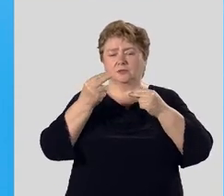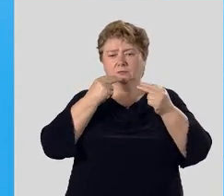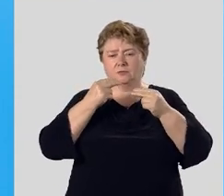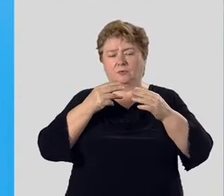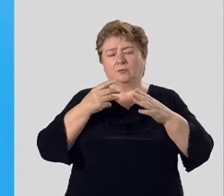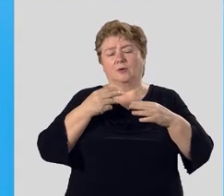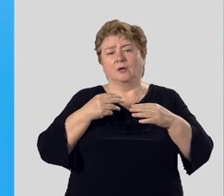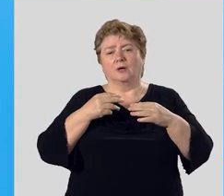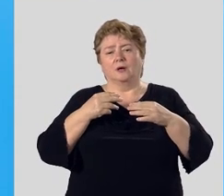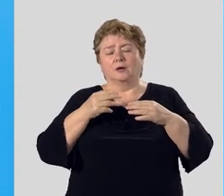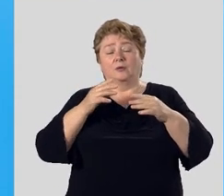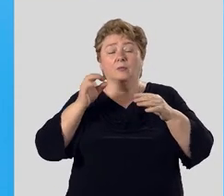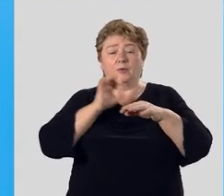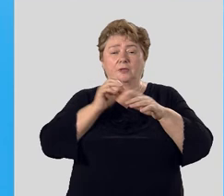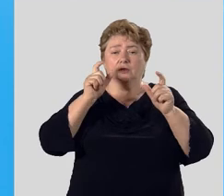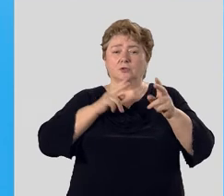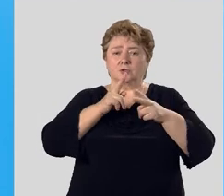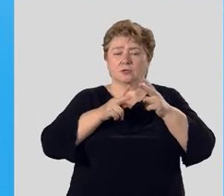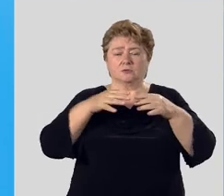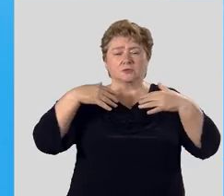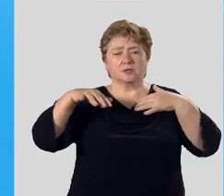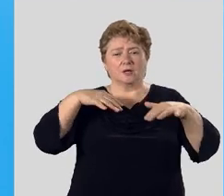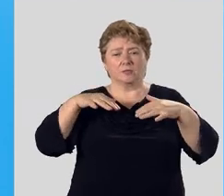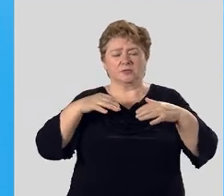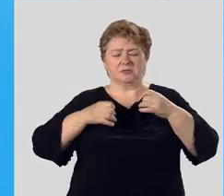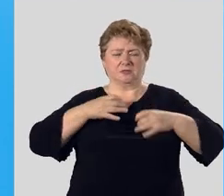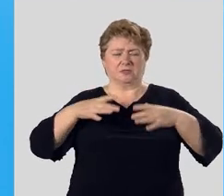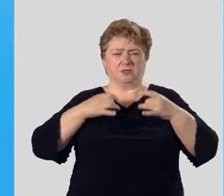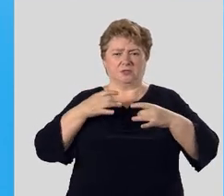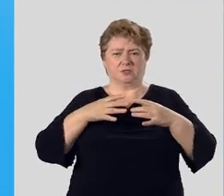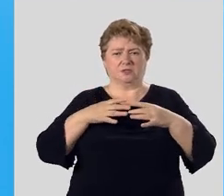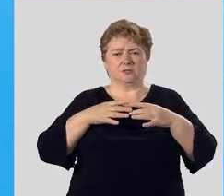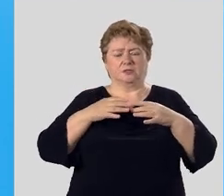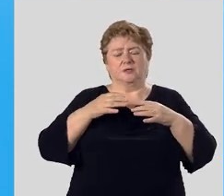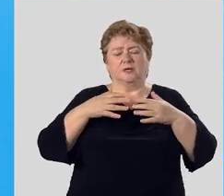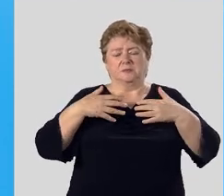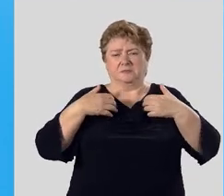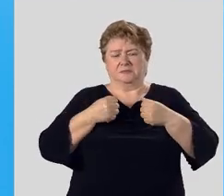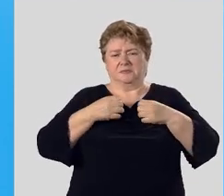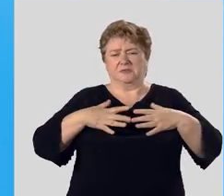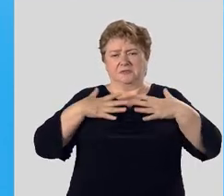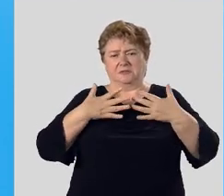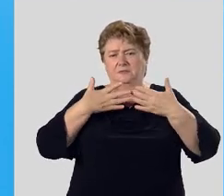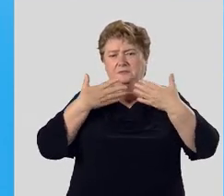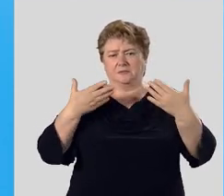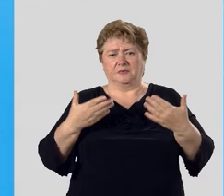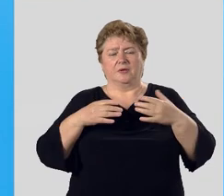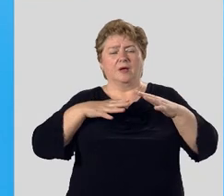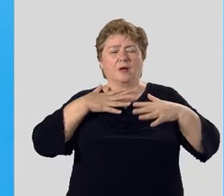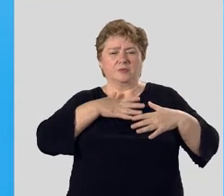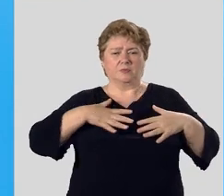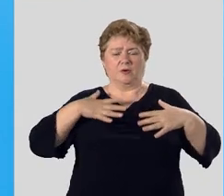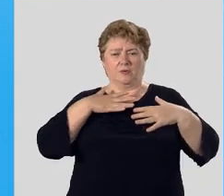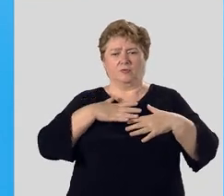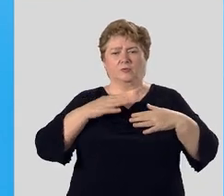пищи. Больные жалуются на слабость, раздражительность, неустойчивое настроение,